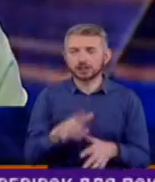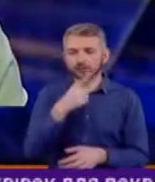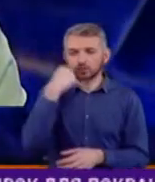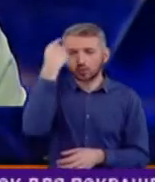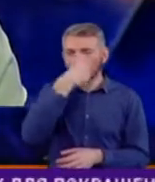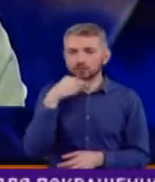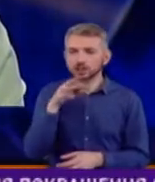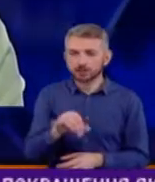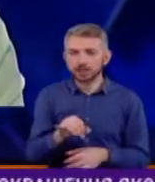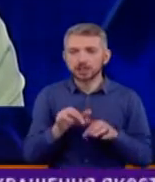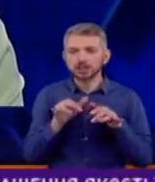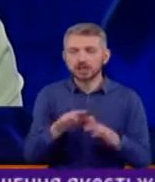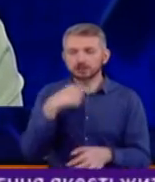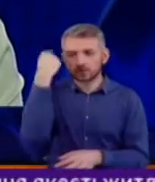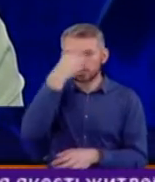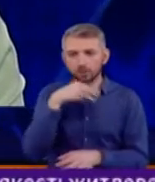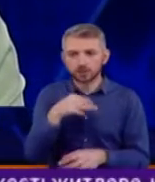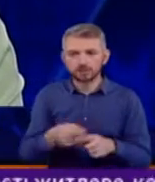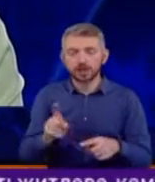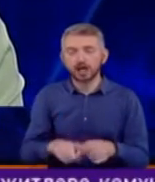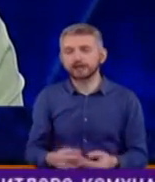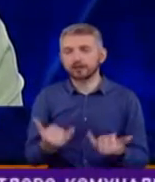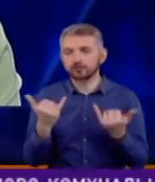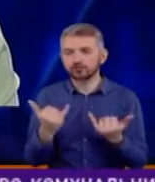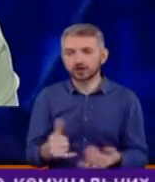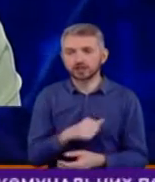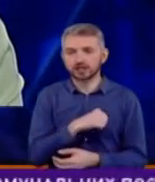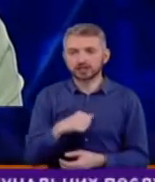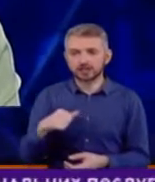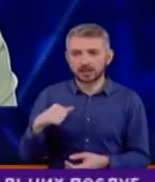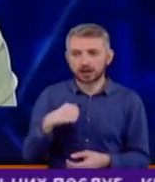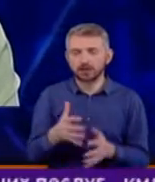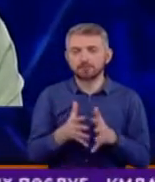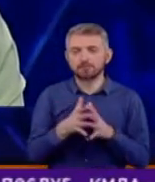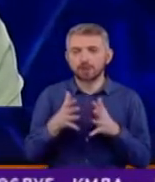образами. Действовать образами – это сейчас